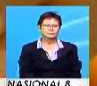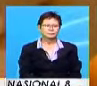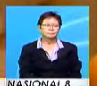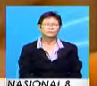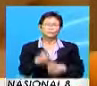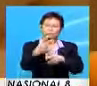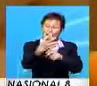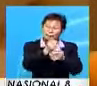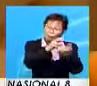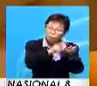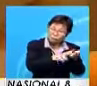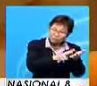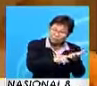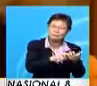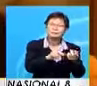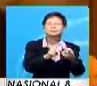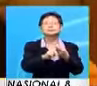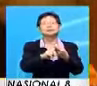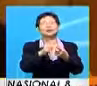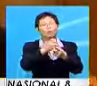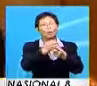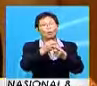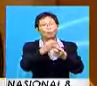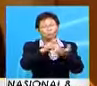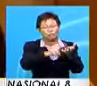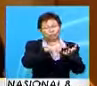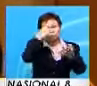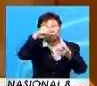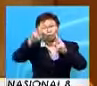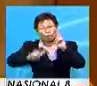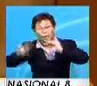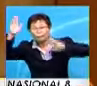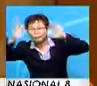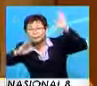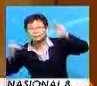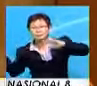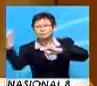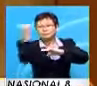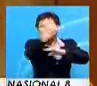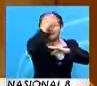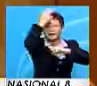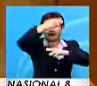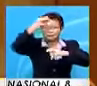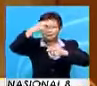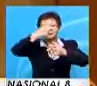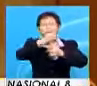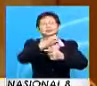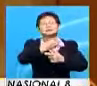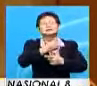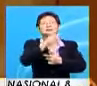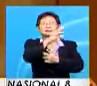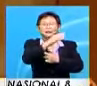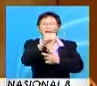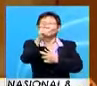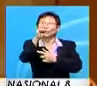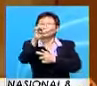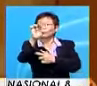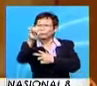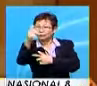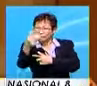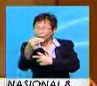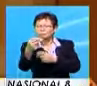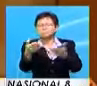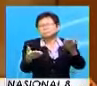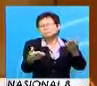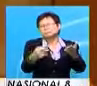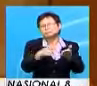visa untuk orang Malaysia menunaikan fardu haji dan umrah. Ini perkara